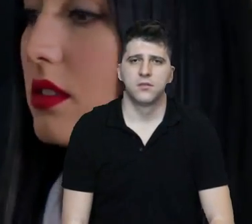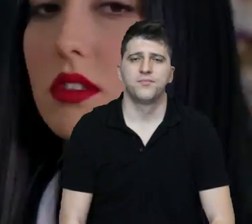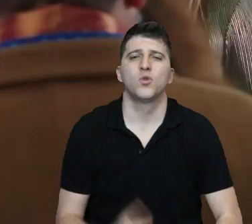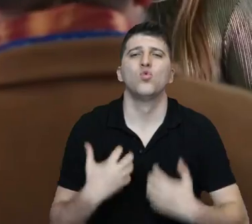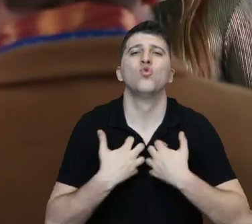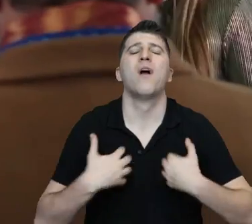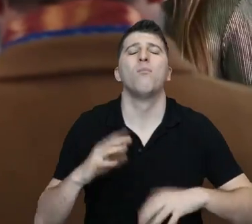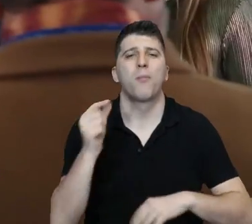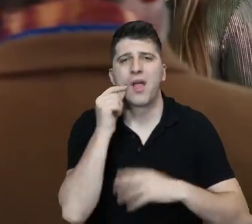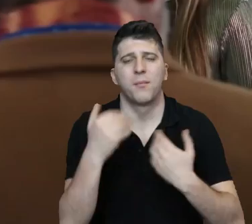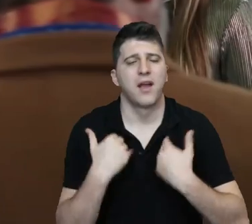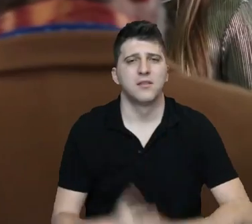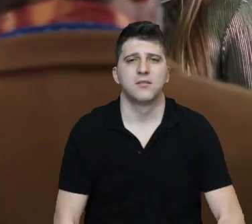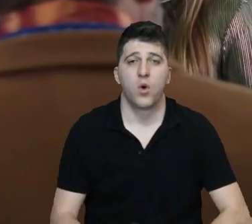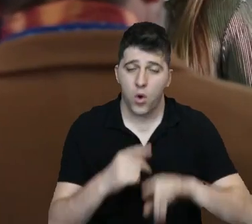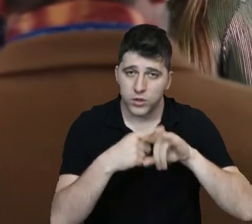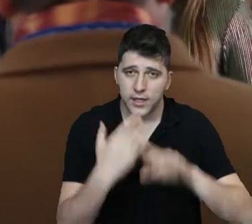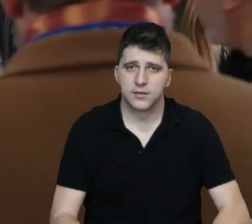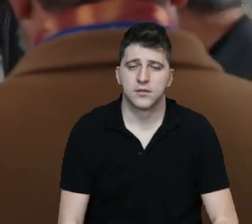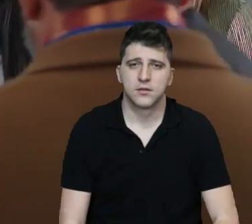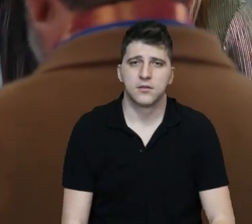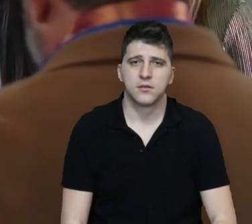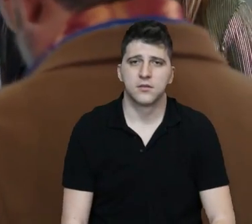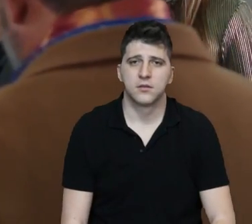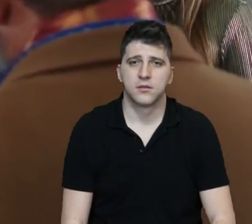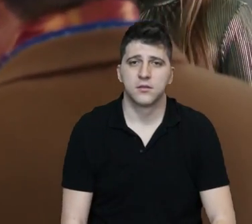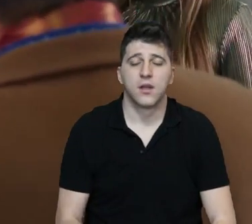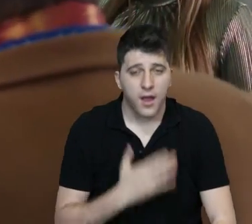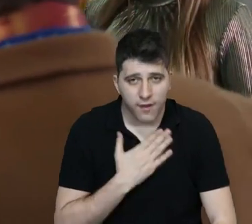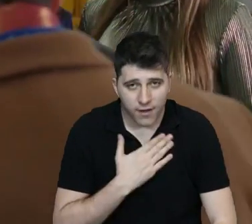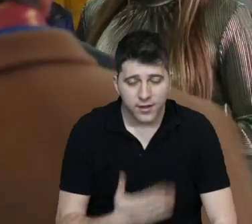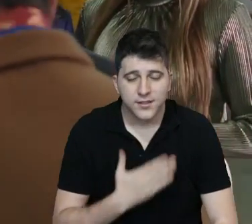Güvenmiyorum da buna. Hoş geldin. Gelenlere döndüler. Eyvallah.